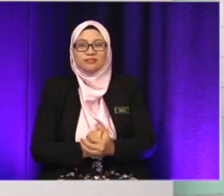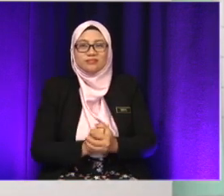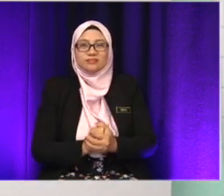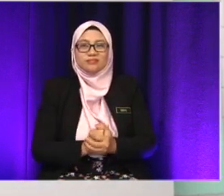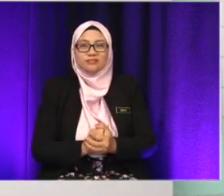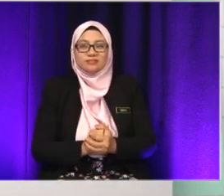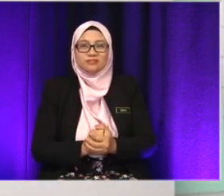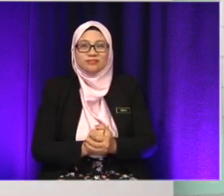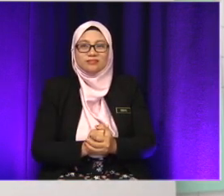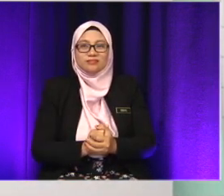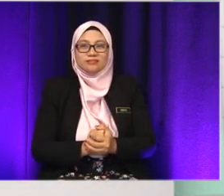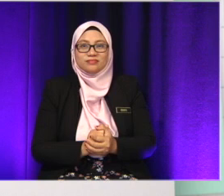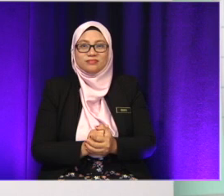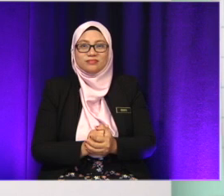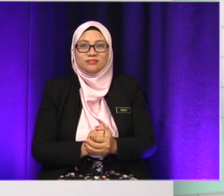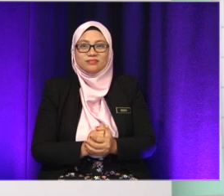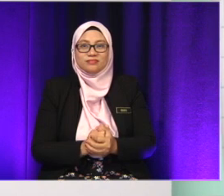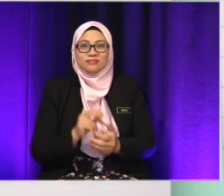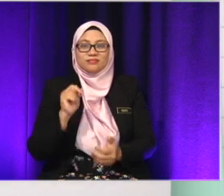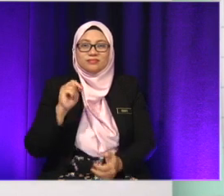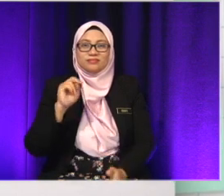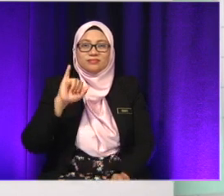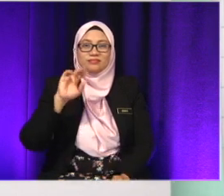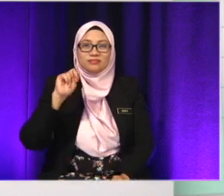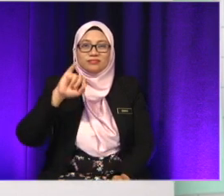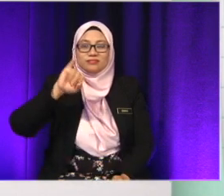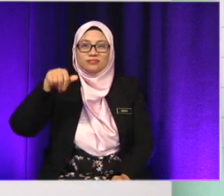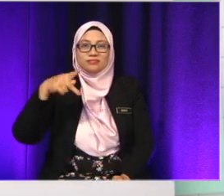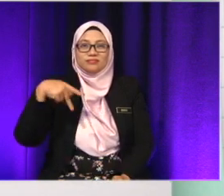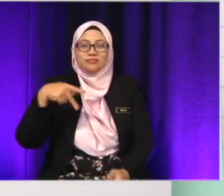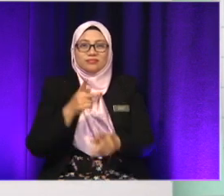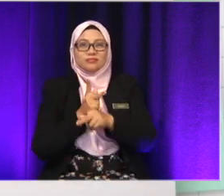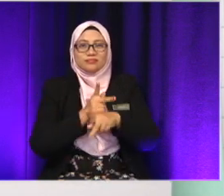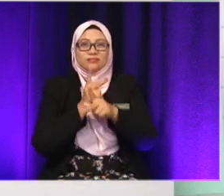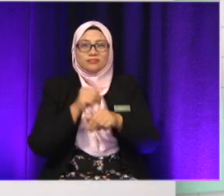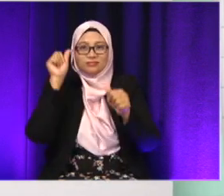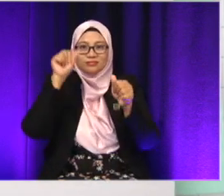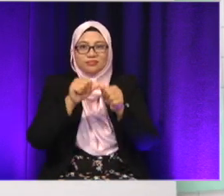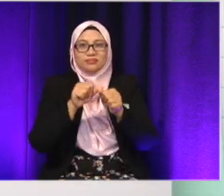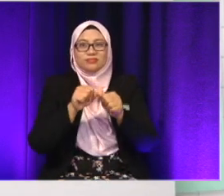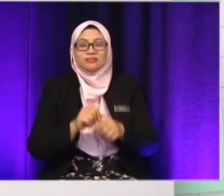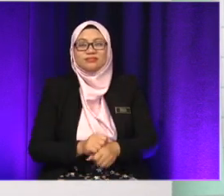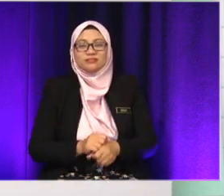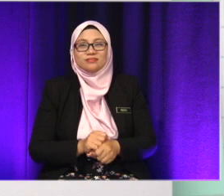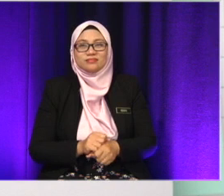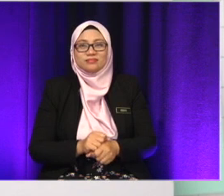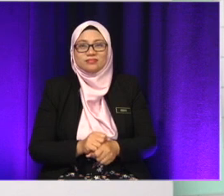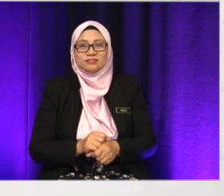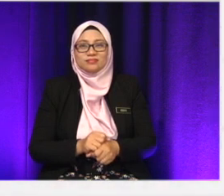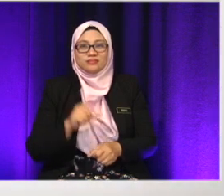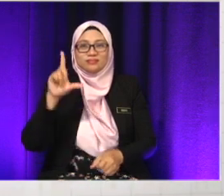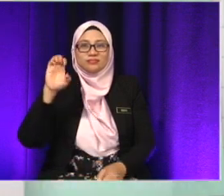lagi tentang injap kawalan berarah. Okey. Kita ada injap